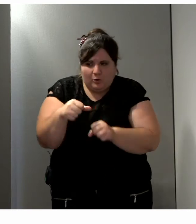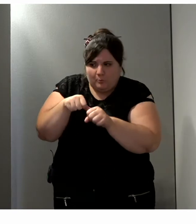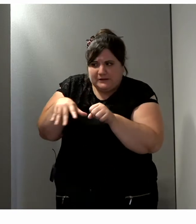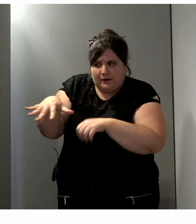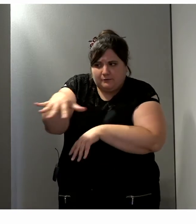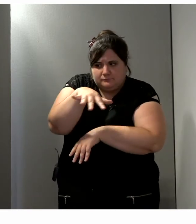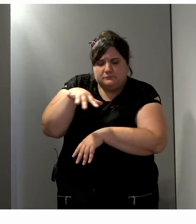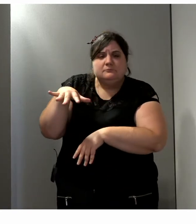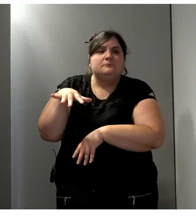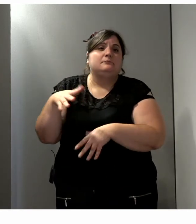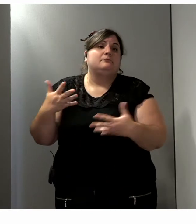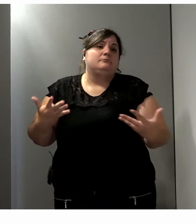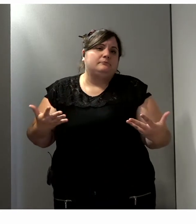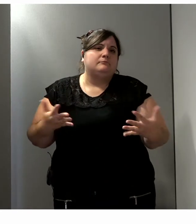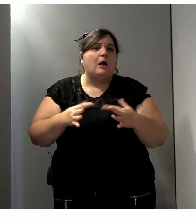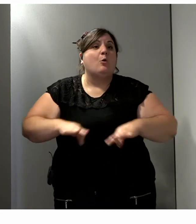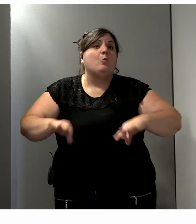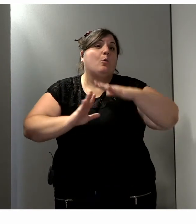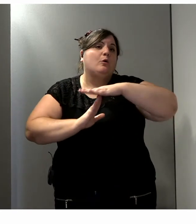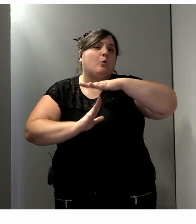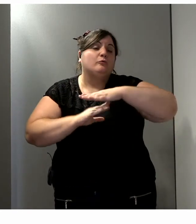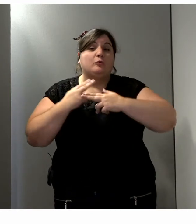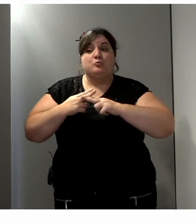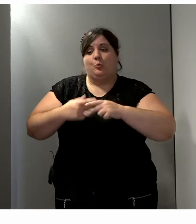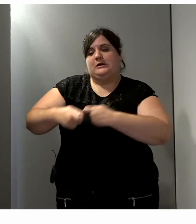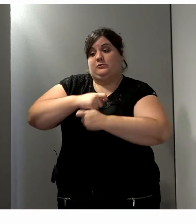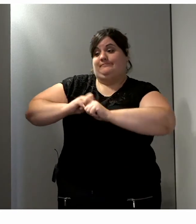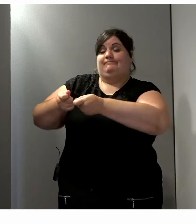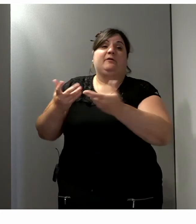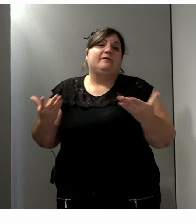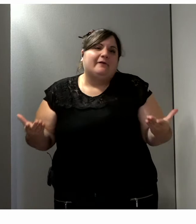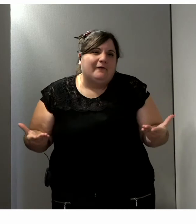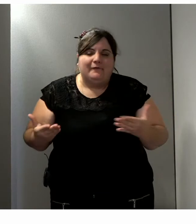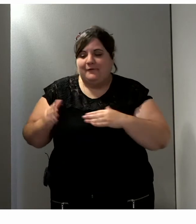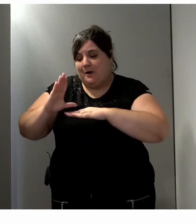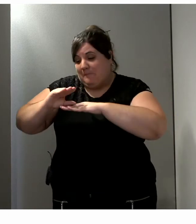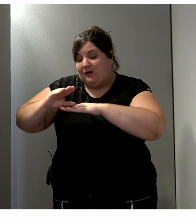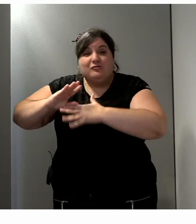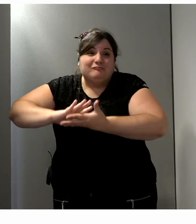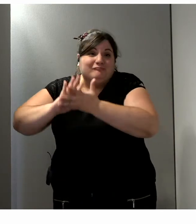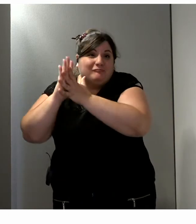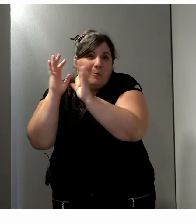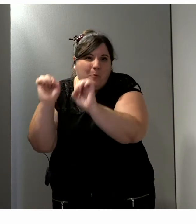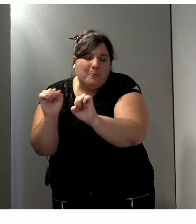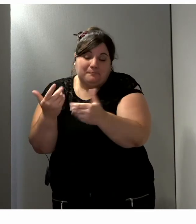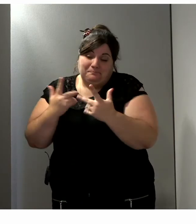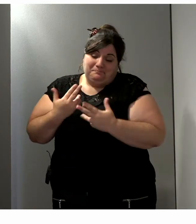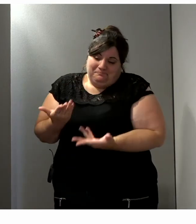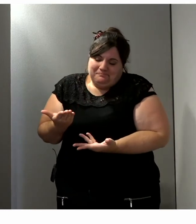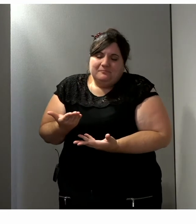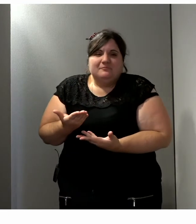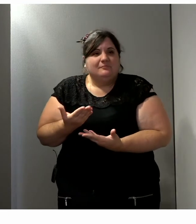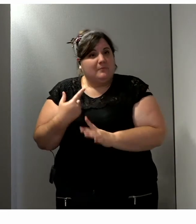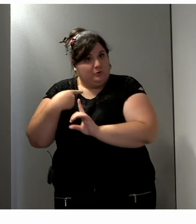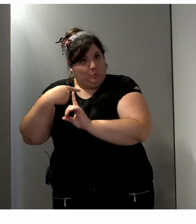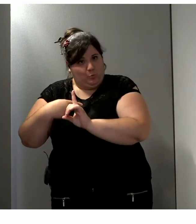on dit à la Cour des comptes d'où je viens, et on a encore des marges de progression. Alors nous, on le mesure à travers un baromètre que vous